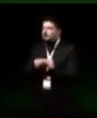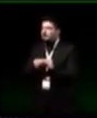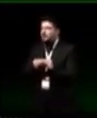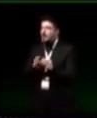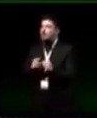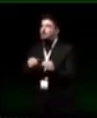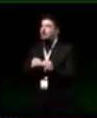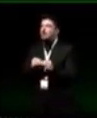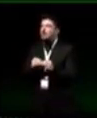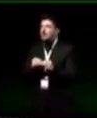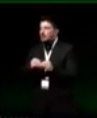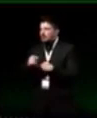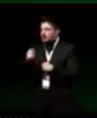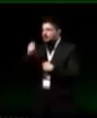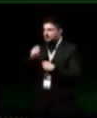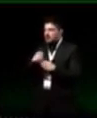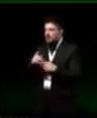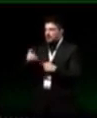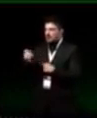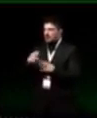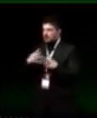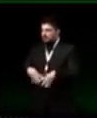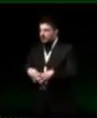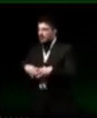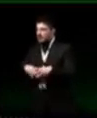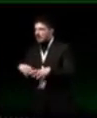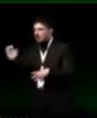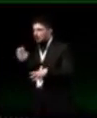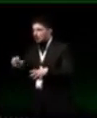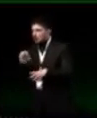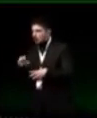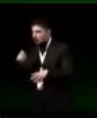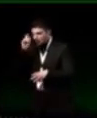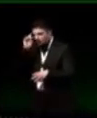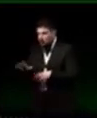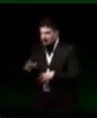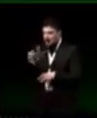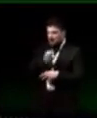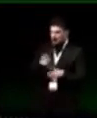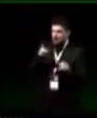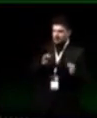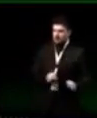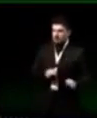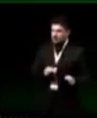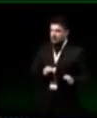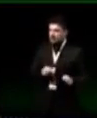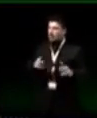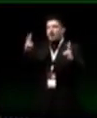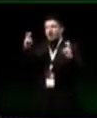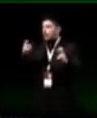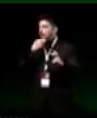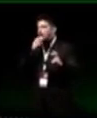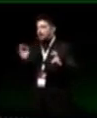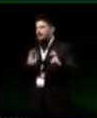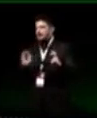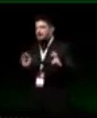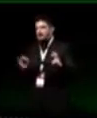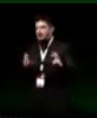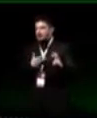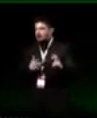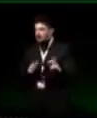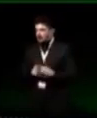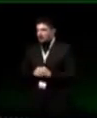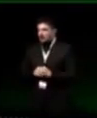a declinare il principio euro in cultura, euro in sicurezza? È uno dei temi più belli che abbiamo. È l'idea che la